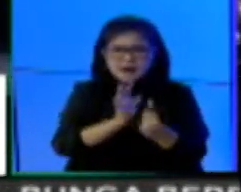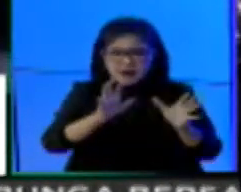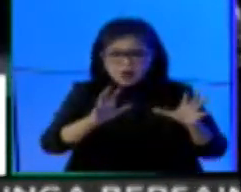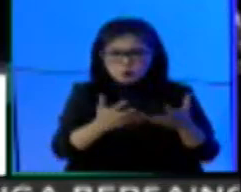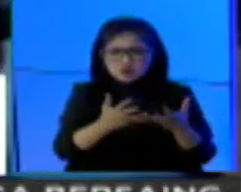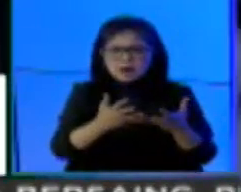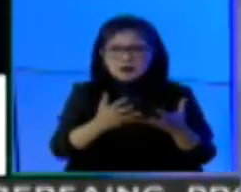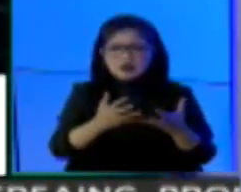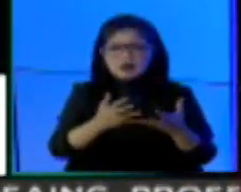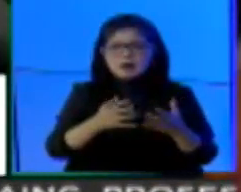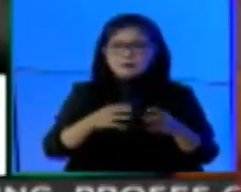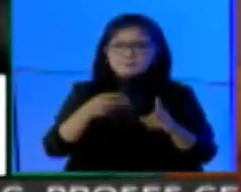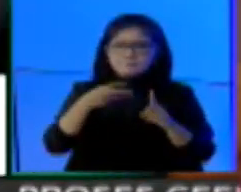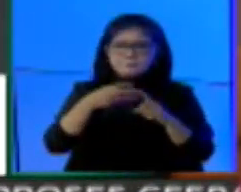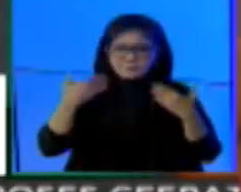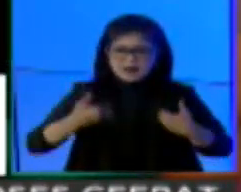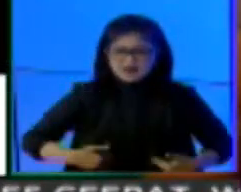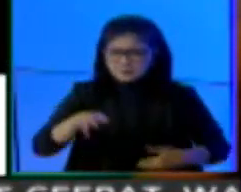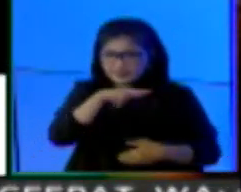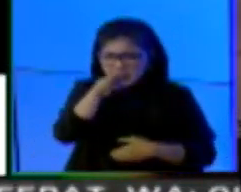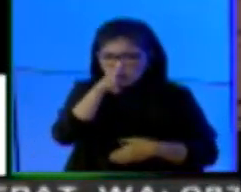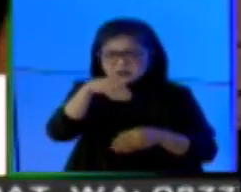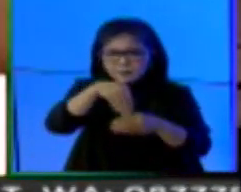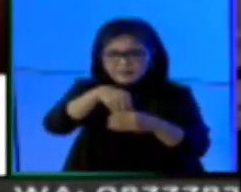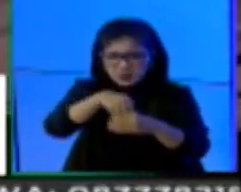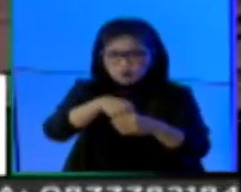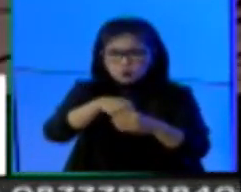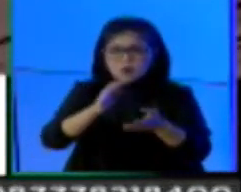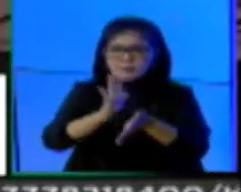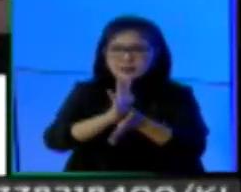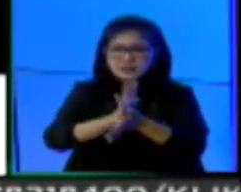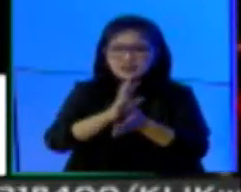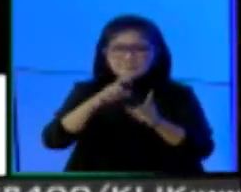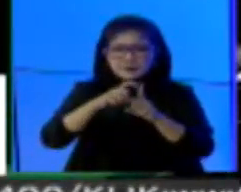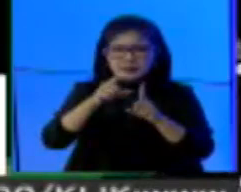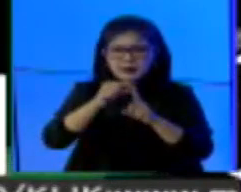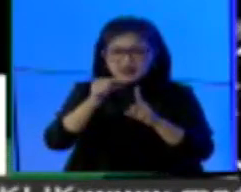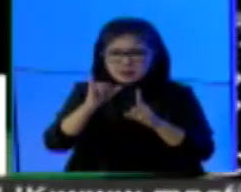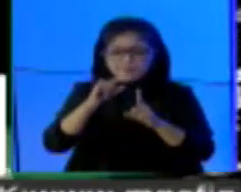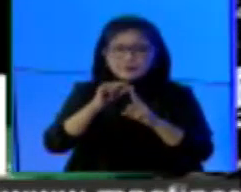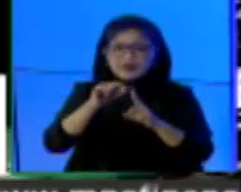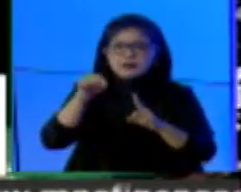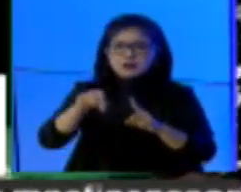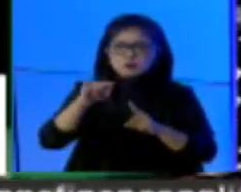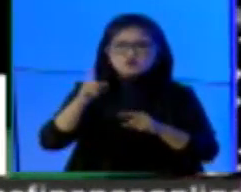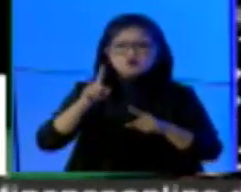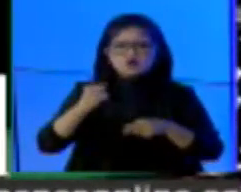Pemilu, mantan calon anggota legislatif dari Partai PDIP, Harun Masiku, serta pihak swasta Saiful.